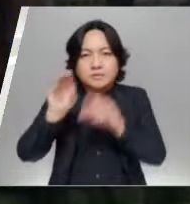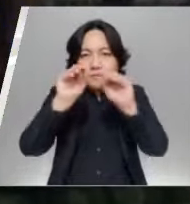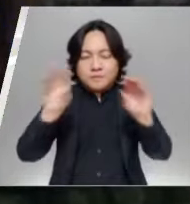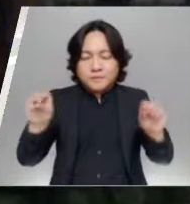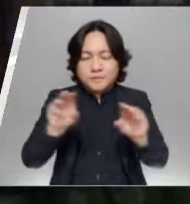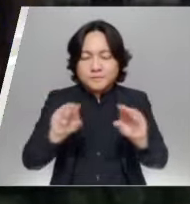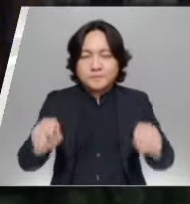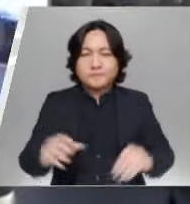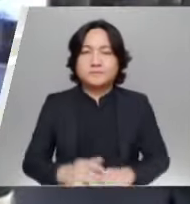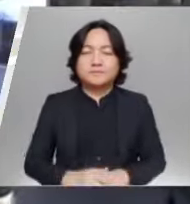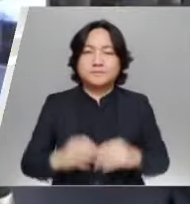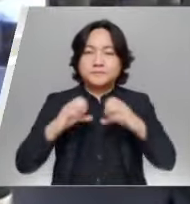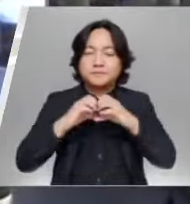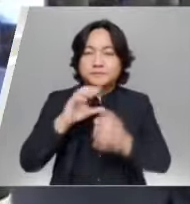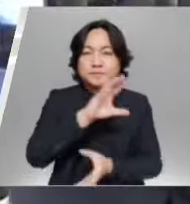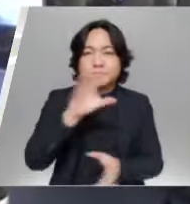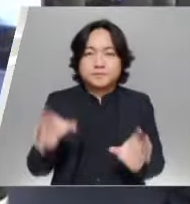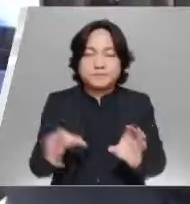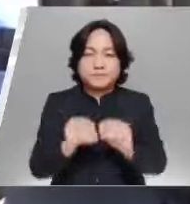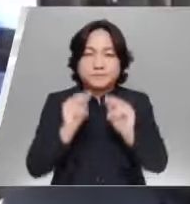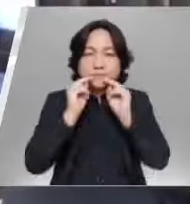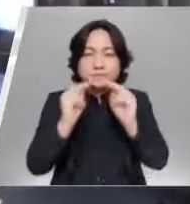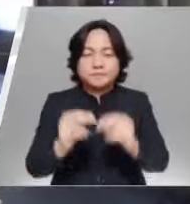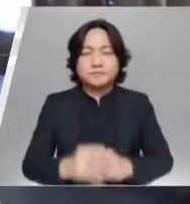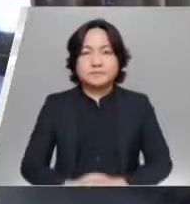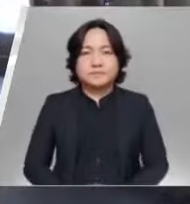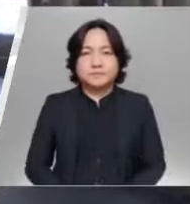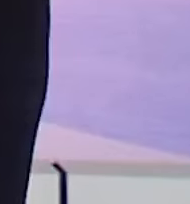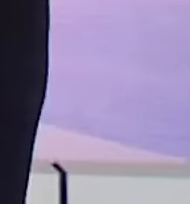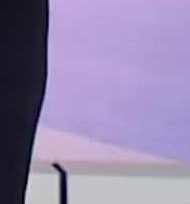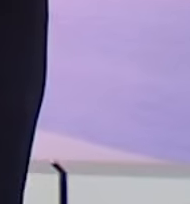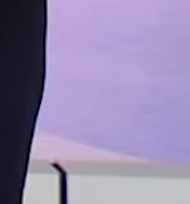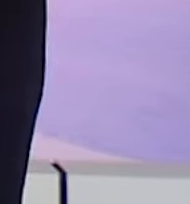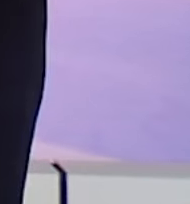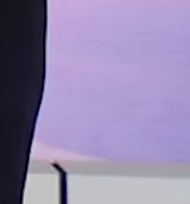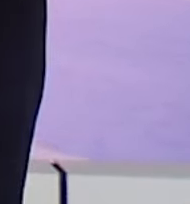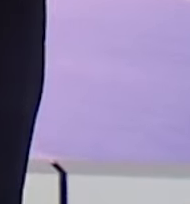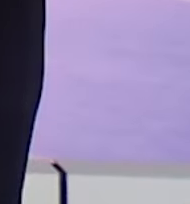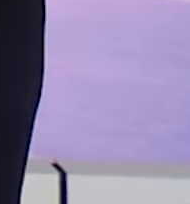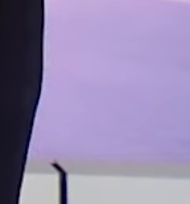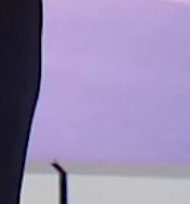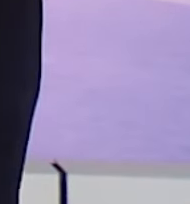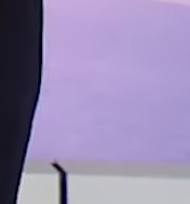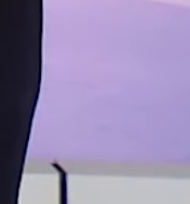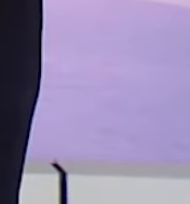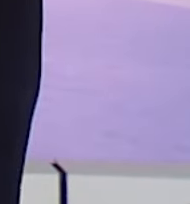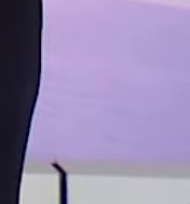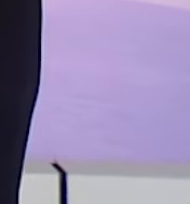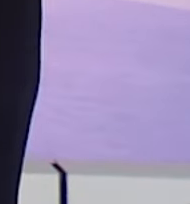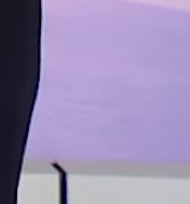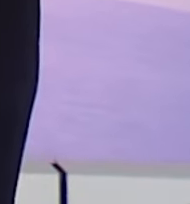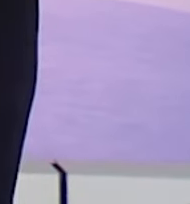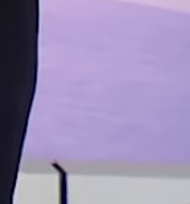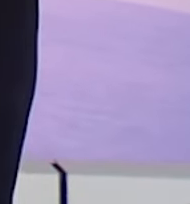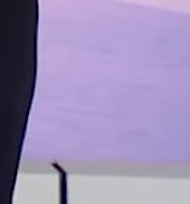Integrated News, ako si Oscar Oyd, ang inyong saksi! Mga kapuso, maging una sa